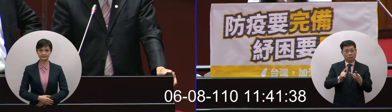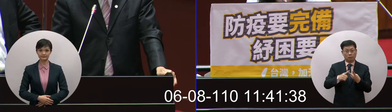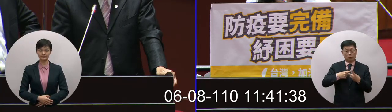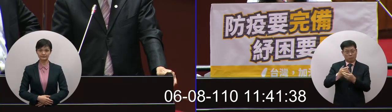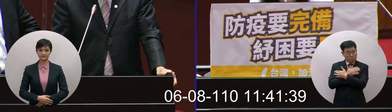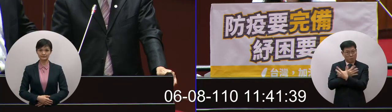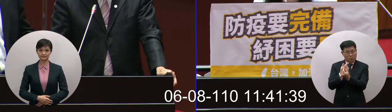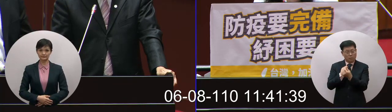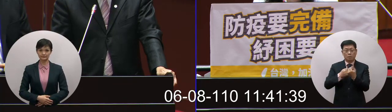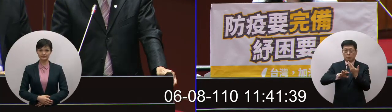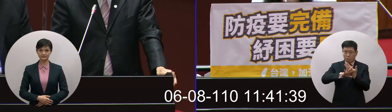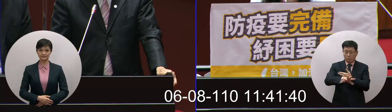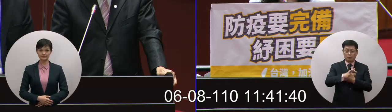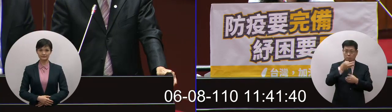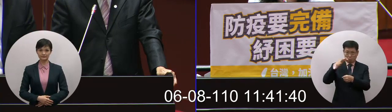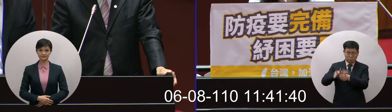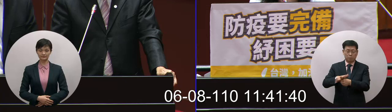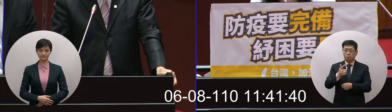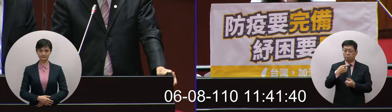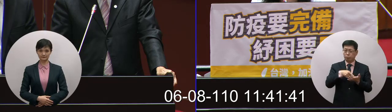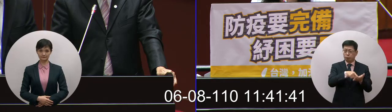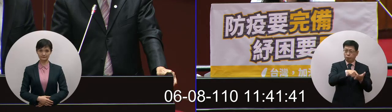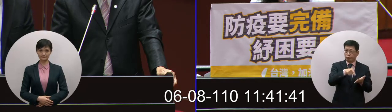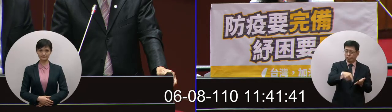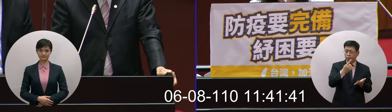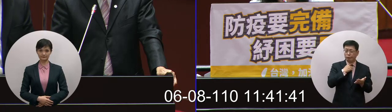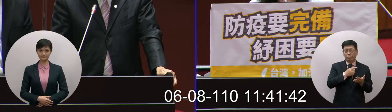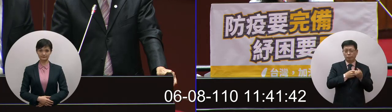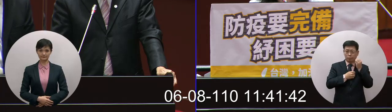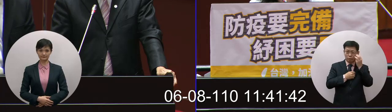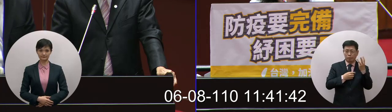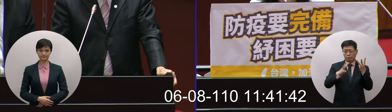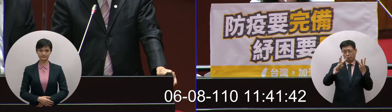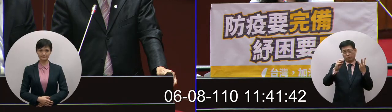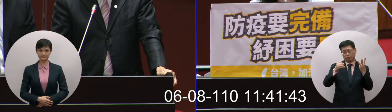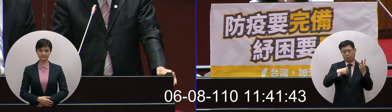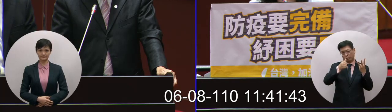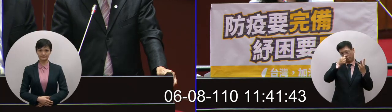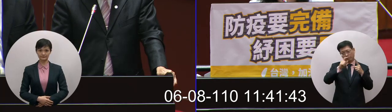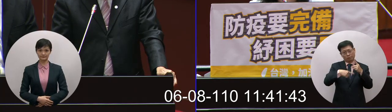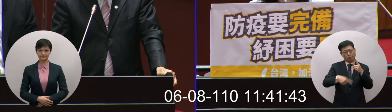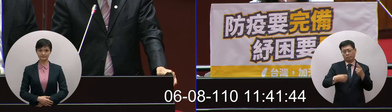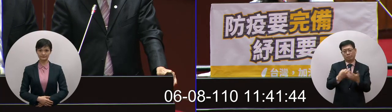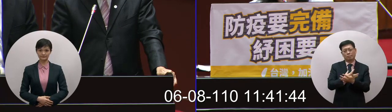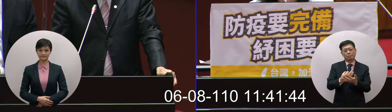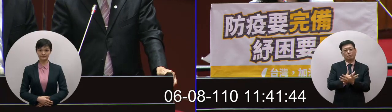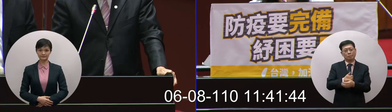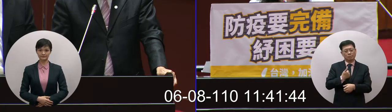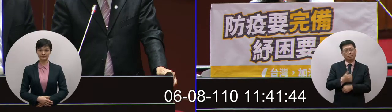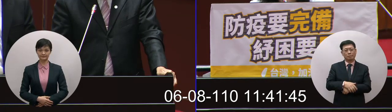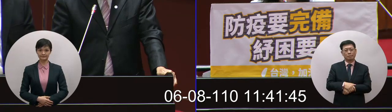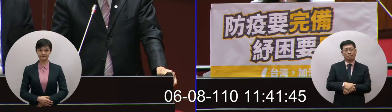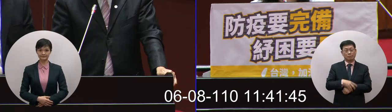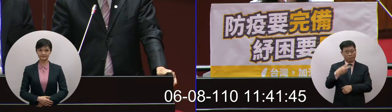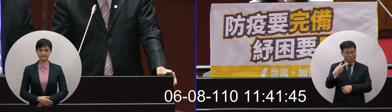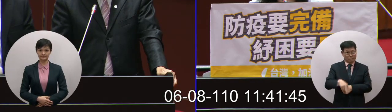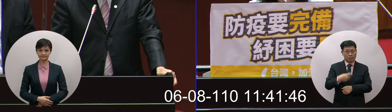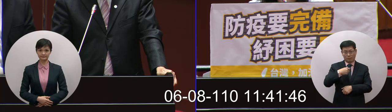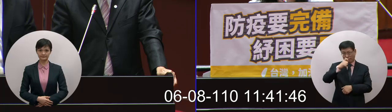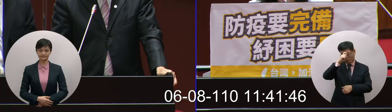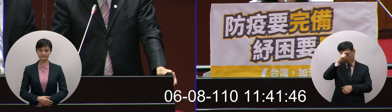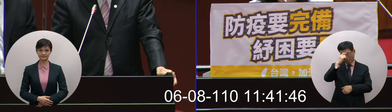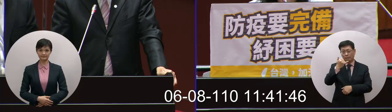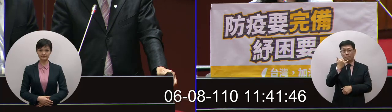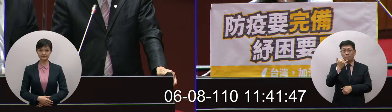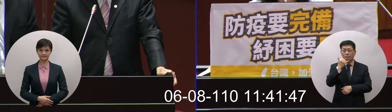也应该考虑其他的补助方式，不是只有在申请这个三个月加起来40000块的一个人的这样子的补助，其实非常的少。那同时我们也希望说